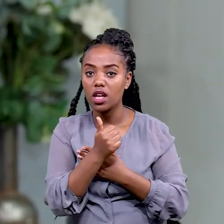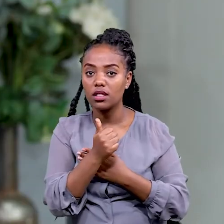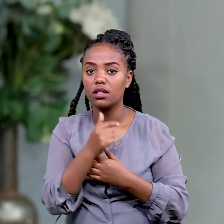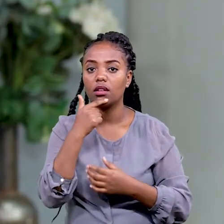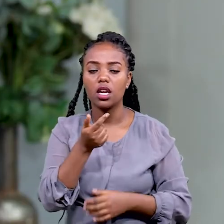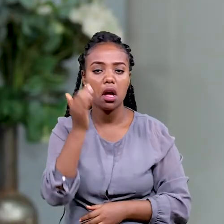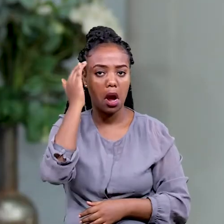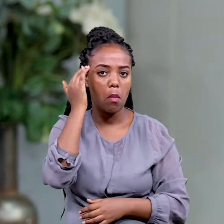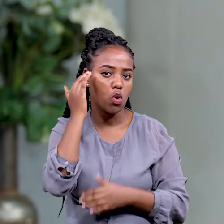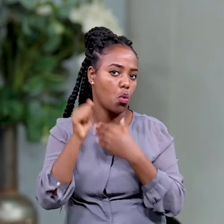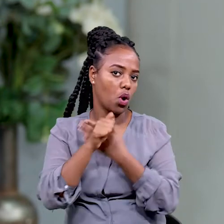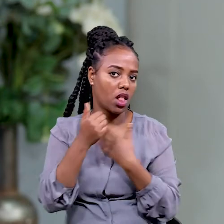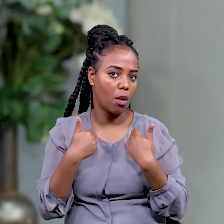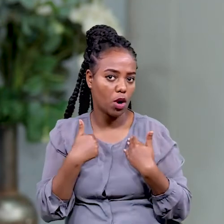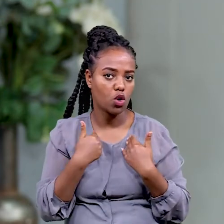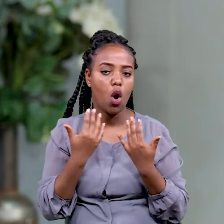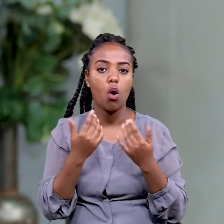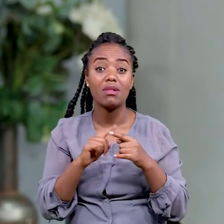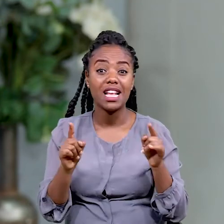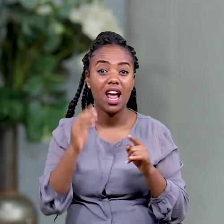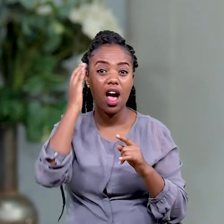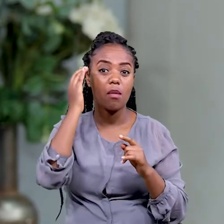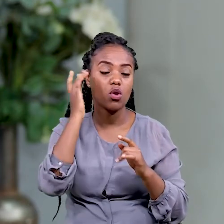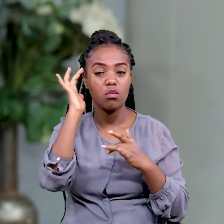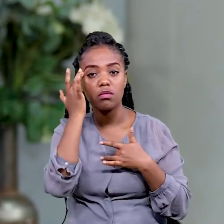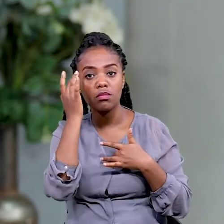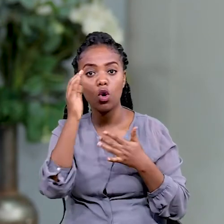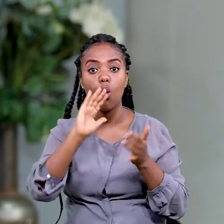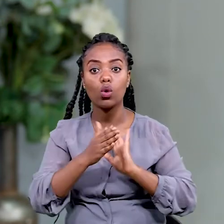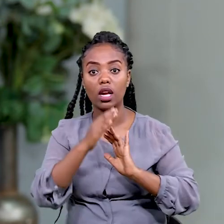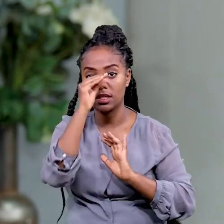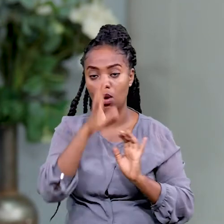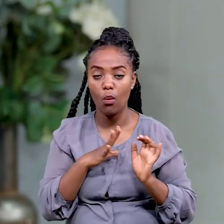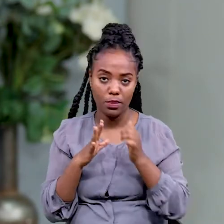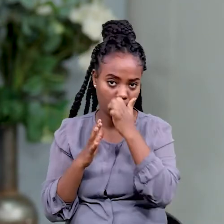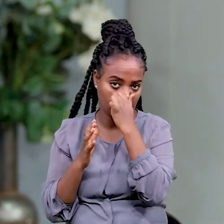ስንል የአእምሮ ጉዳት ያለባቸው ደግሞ በተለይ የአእምሮ ህሙማኖች በሚሆኑበት ሰዓት ላይ